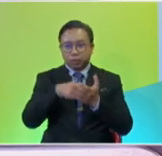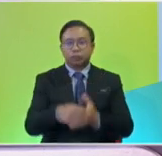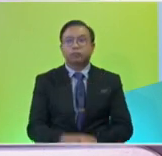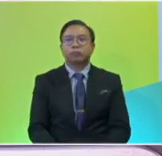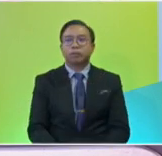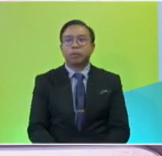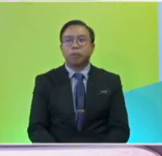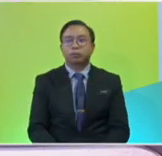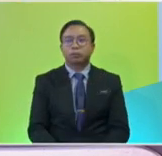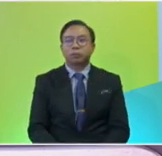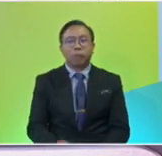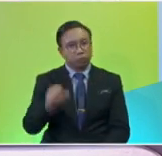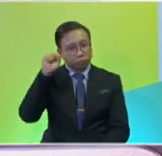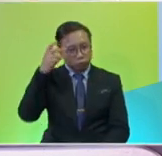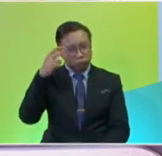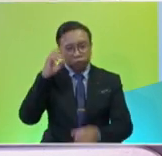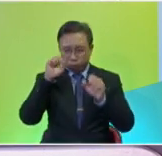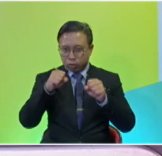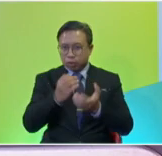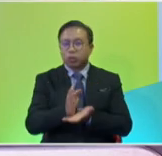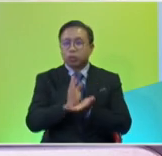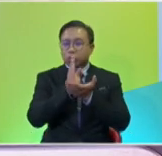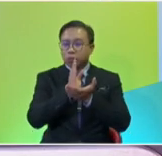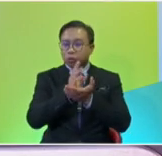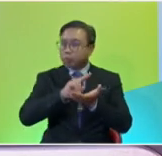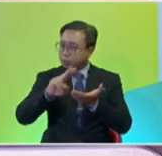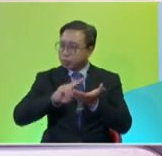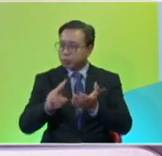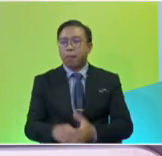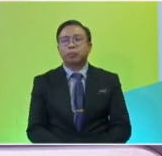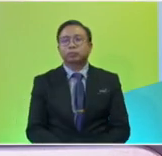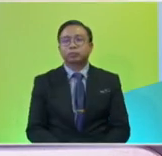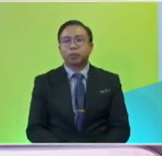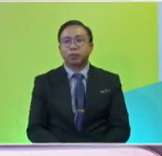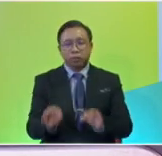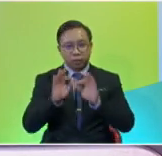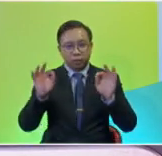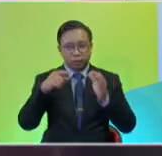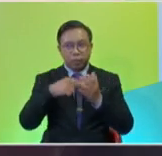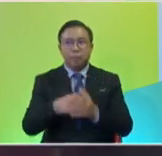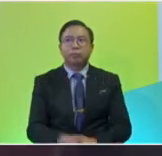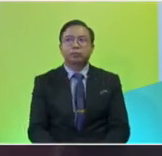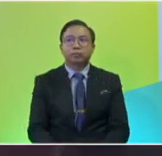Oke Tolong bacakan tak pernyataan-pernyataan dan di sini boleh